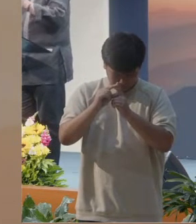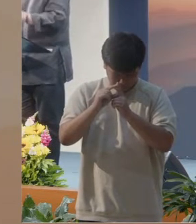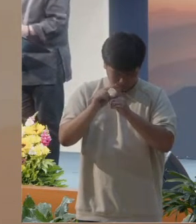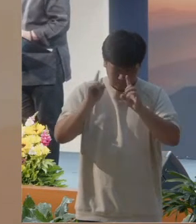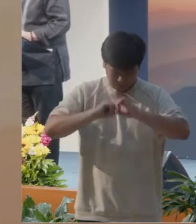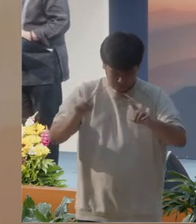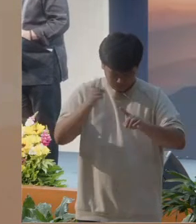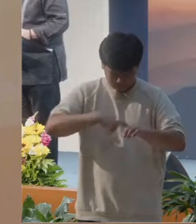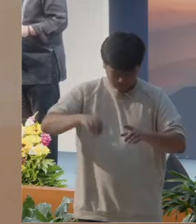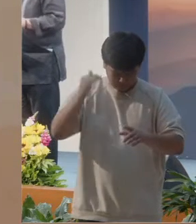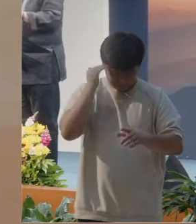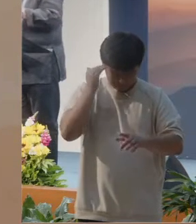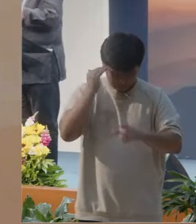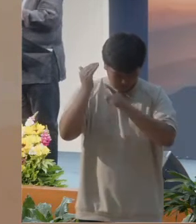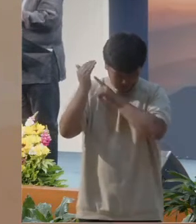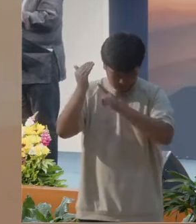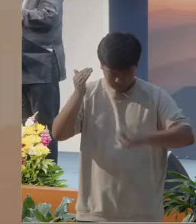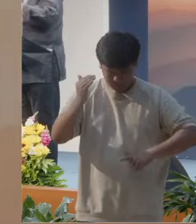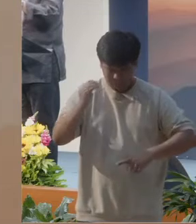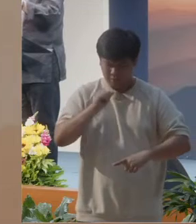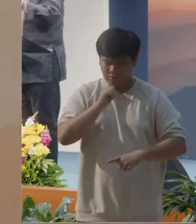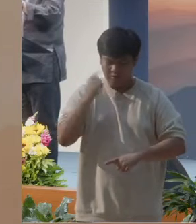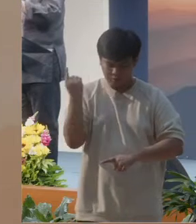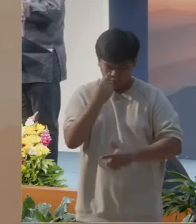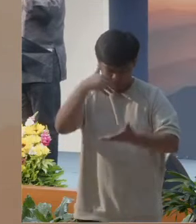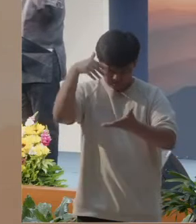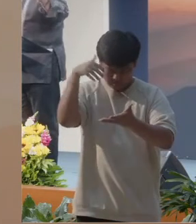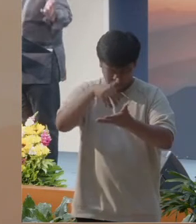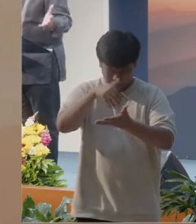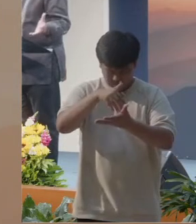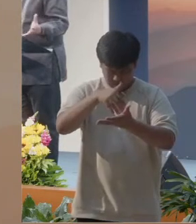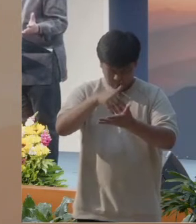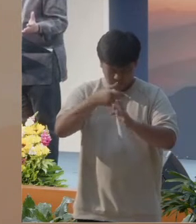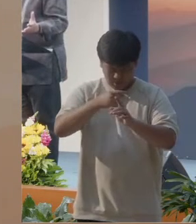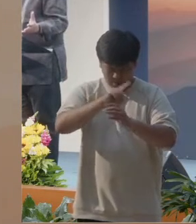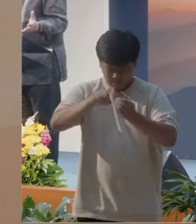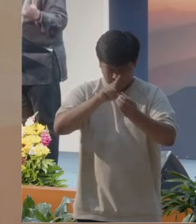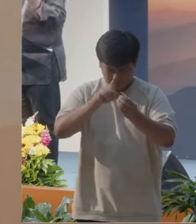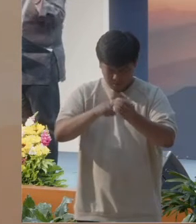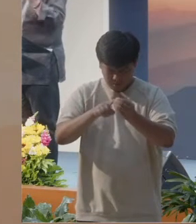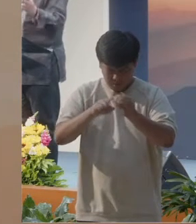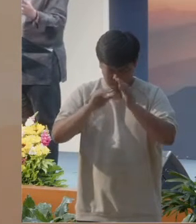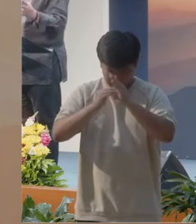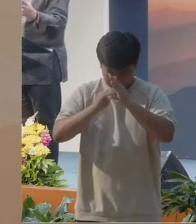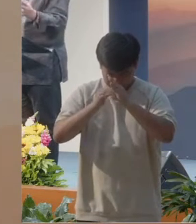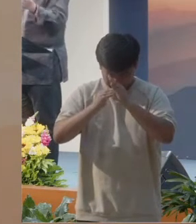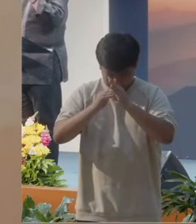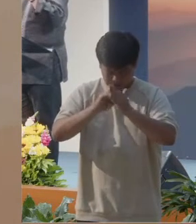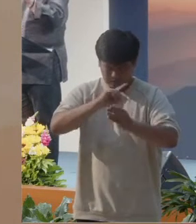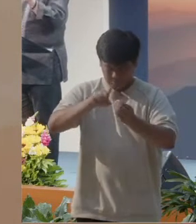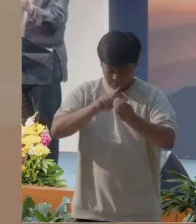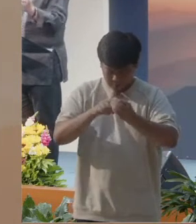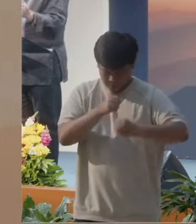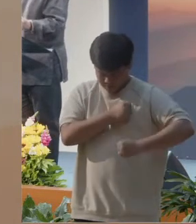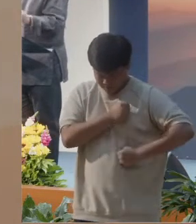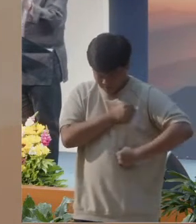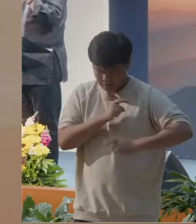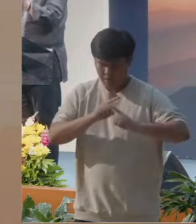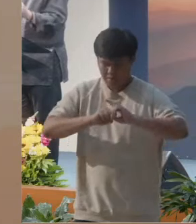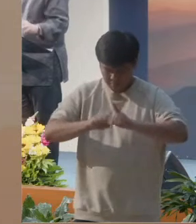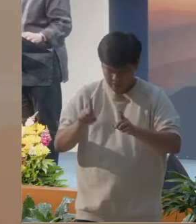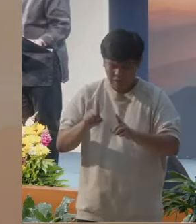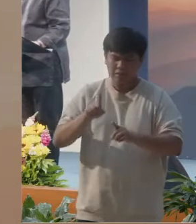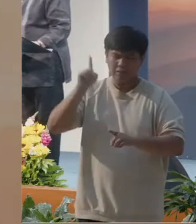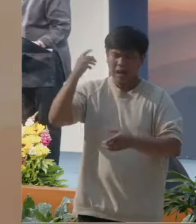Ngunit alam namin, Panginoon, hindi lamang ito pag-aaral ng isang lupon. Kung hindi, Panginoon, mayroon po kayong mensahe